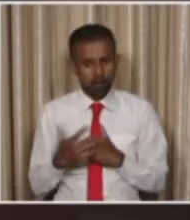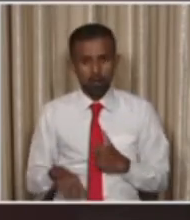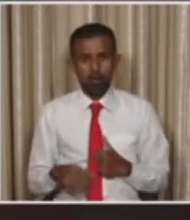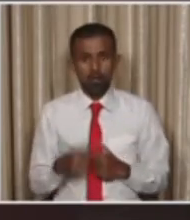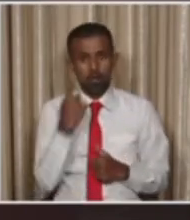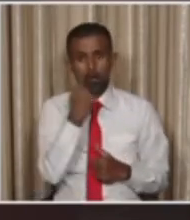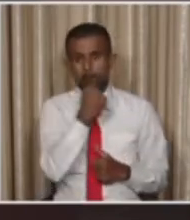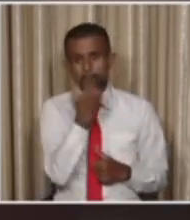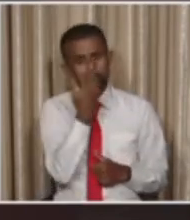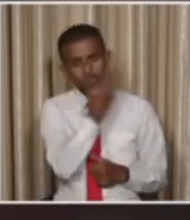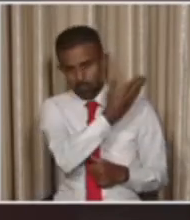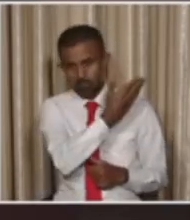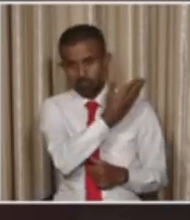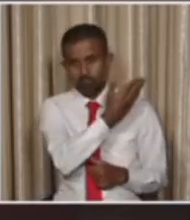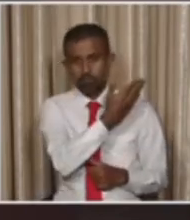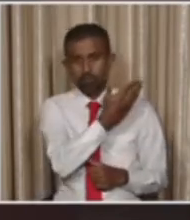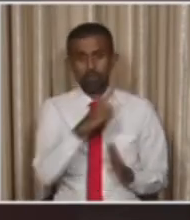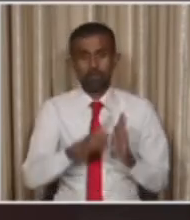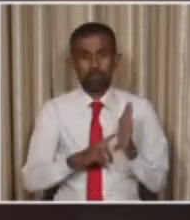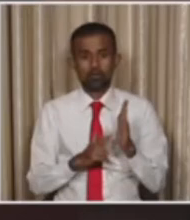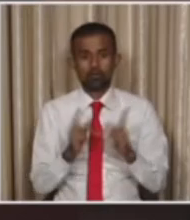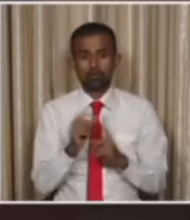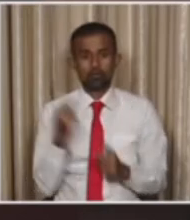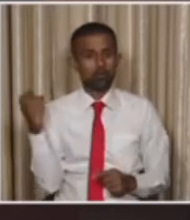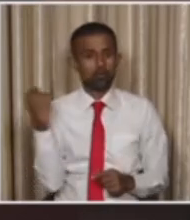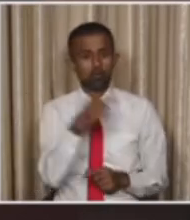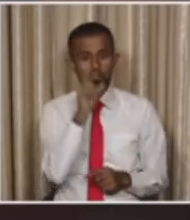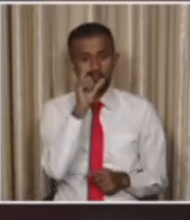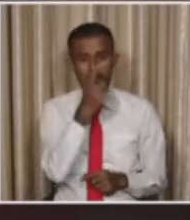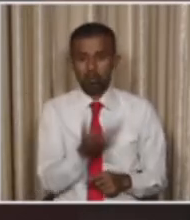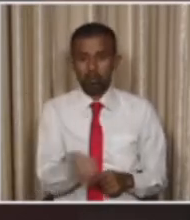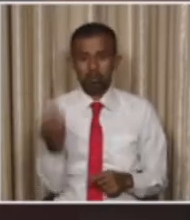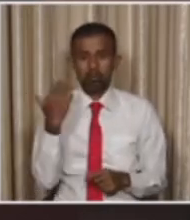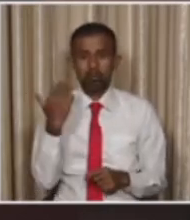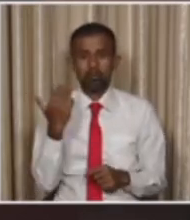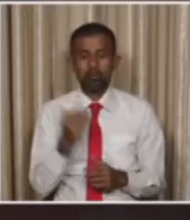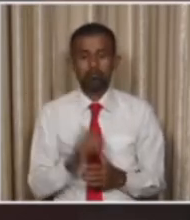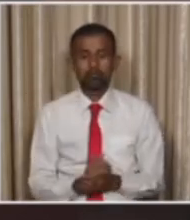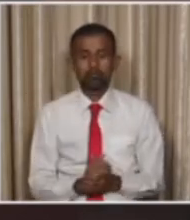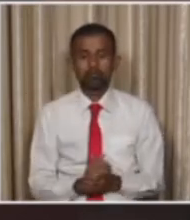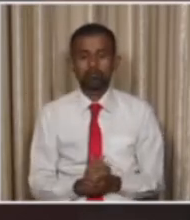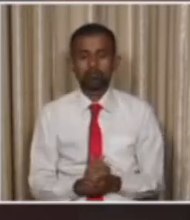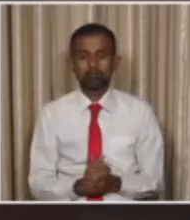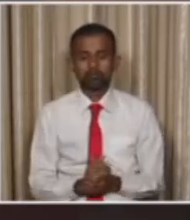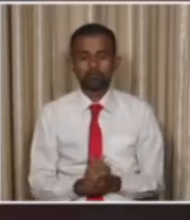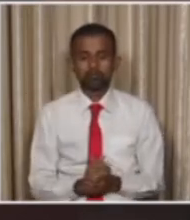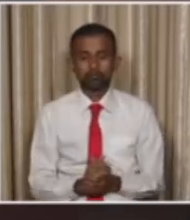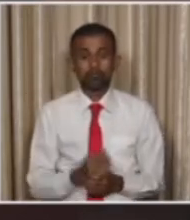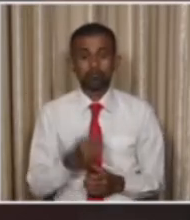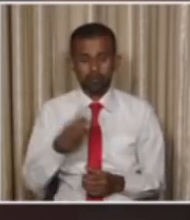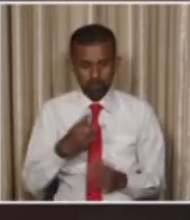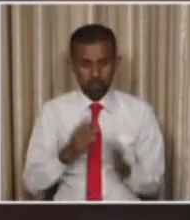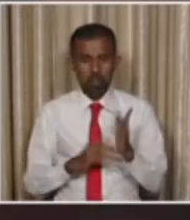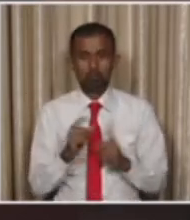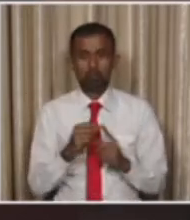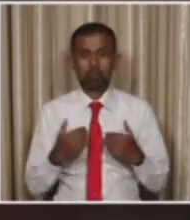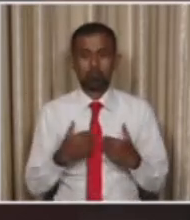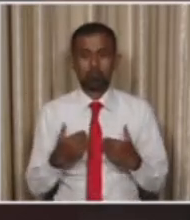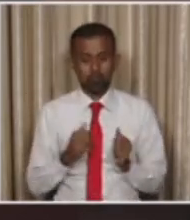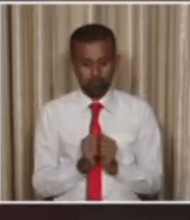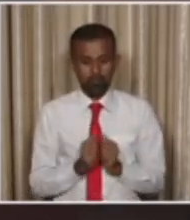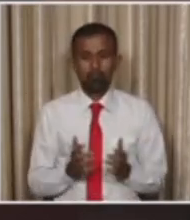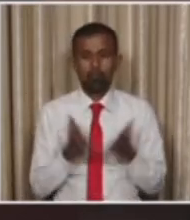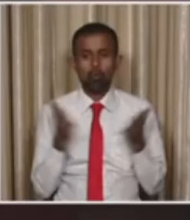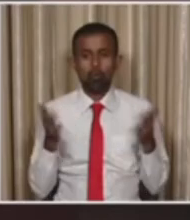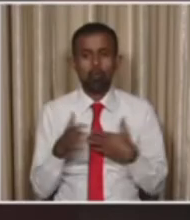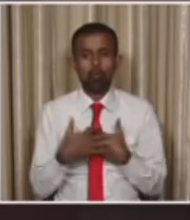දෙකට පේන්නේ නේ රයිල් ලවන්නව ජේපී කරන්න බල්ල යන්න පුළුවන් බින්ගිරි ට්‍රිප් එකක් දාලා. ඔය රට වටේ බස් යන ගම. අප නියෝජ්‍ය ඇමතිරකට මයිඩෝඩම වැඩක් කරලා තියෙනවා.